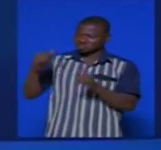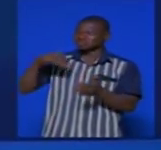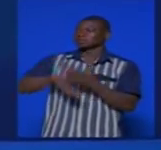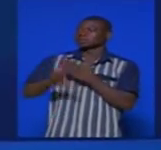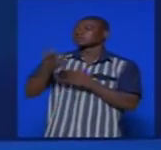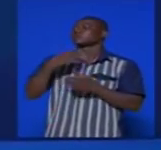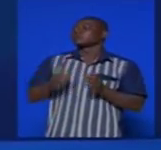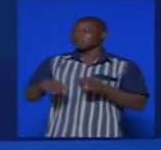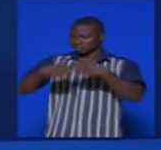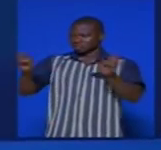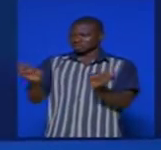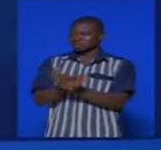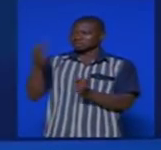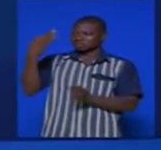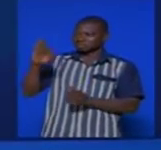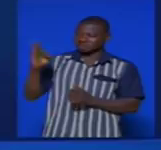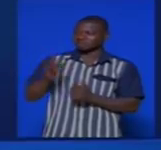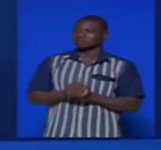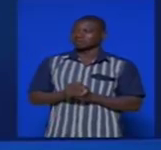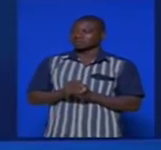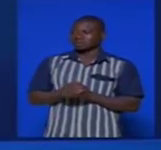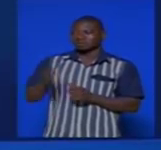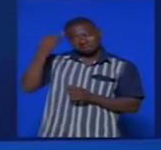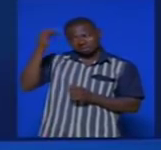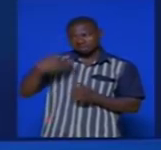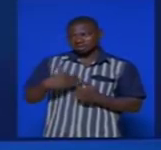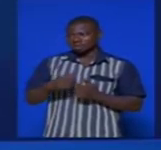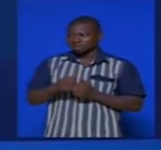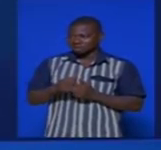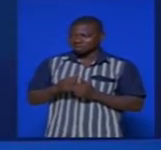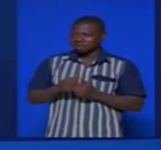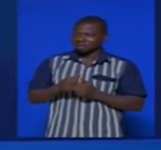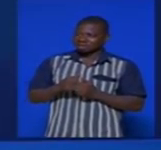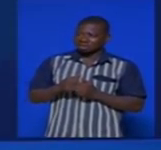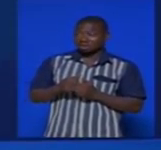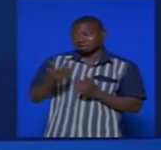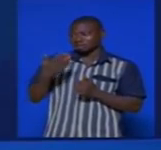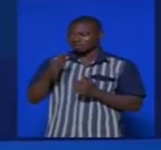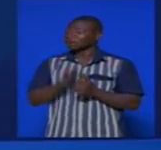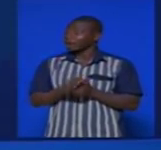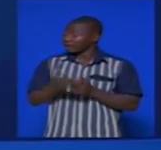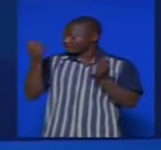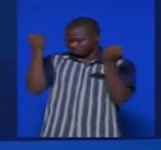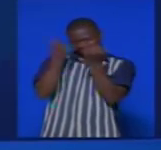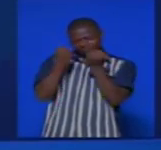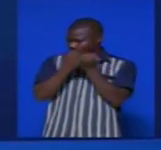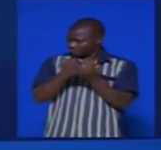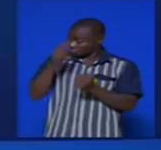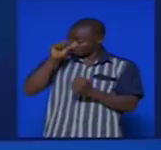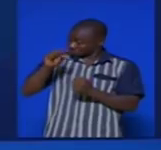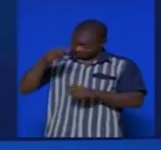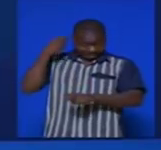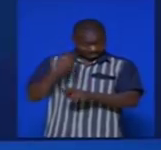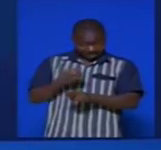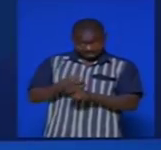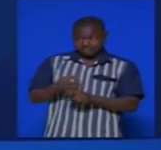Il y a une grosse rivalité entre la France et la Belgique. C'est une espèce de derby quand même. Et encore une fois, ils ont